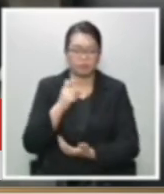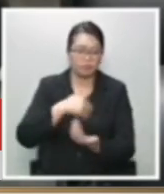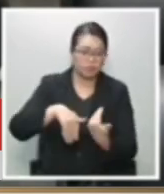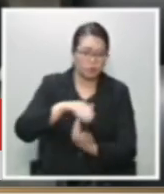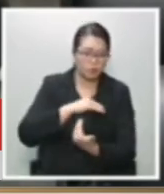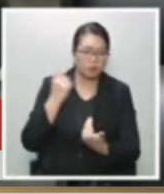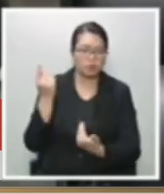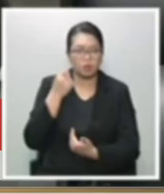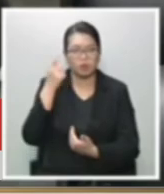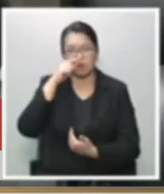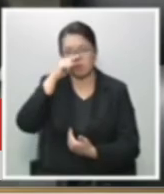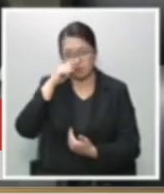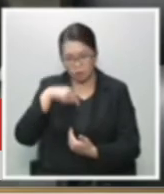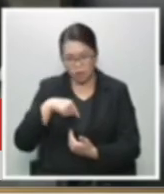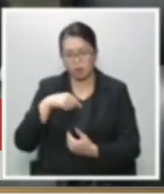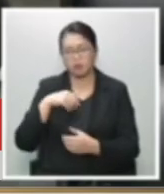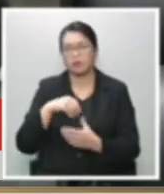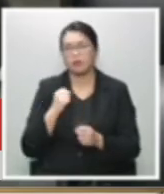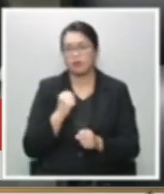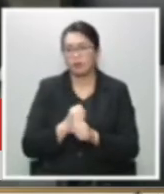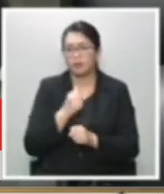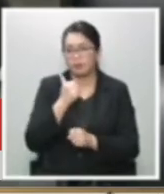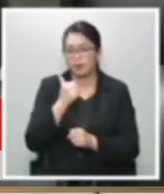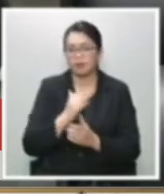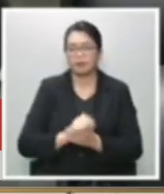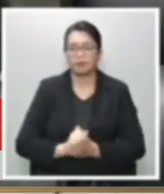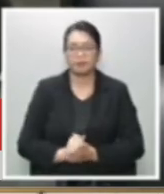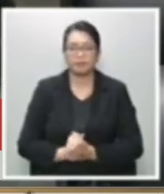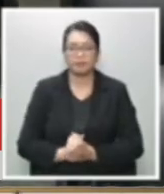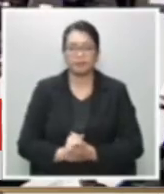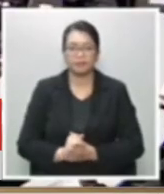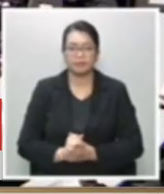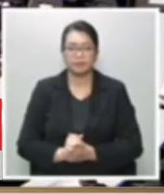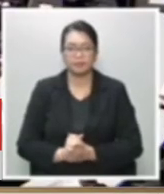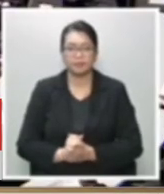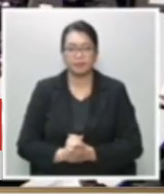ยู่รอดได้ในภาวะที่ยากลำบากเช่นนี้ขอบคุณค่ะ ขอบคุณนะครับ